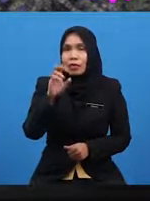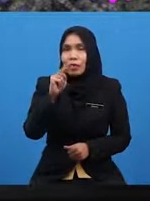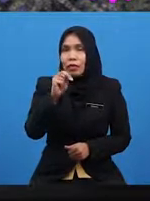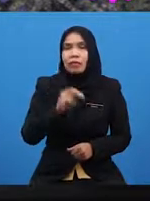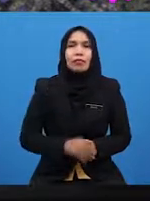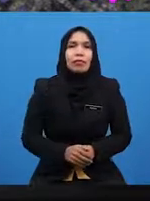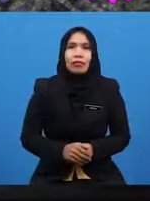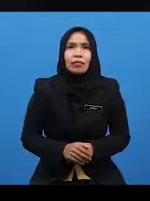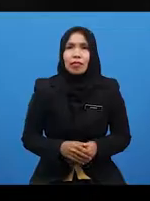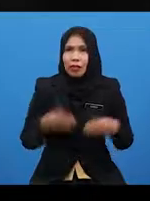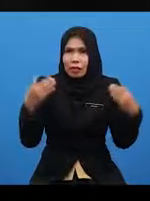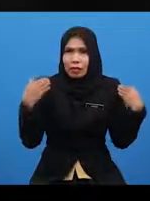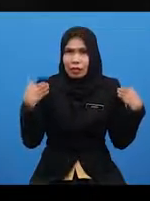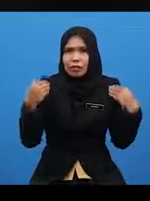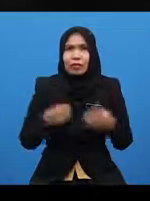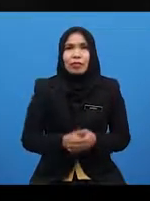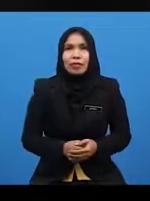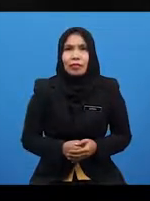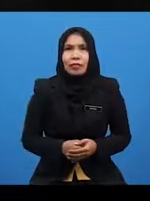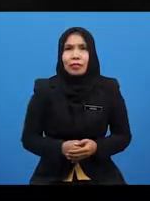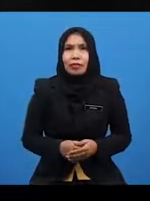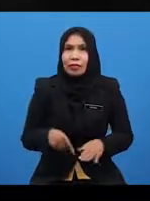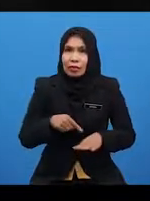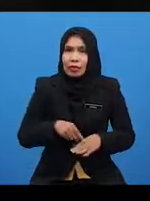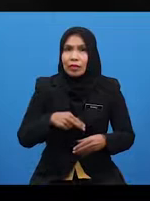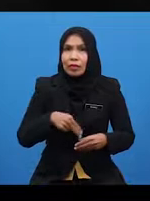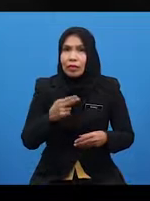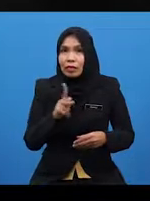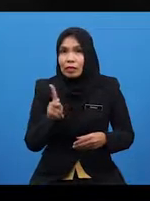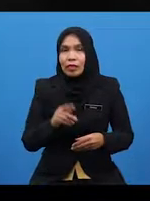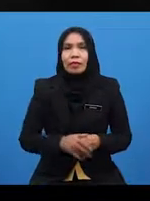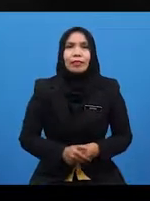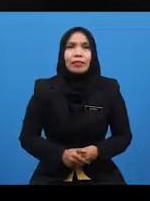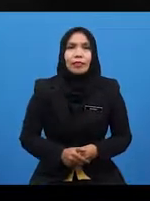Arus, John He, Hasnul Jamal Saidun dan ramai lagi.